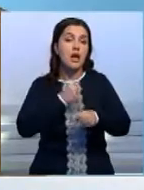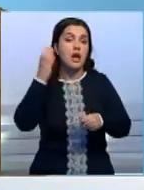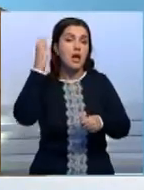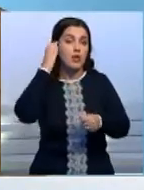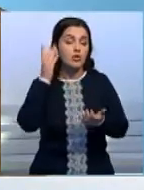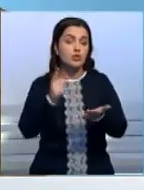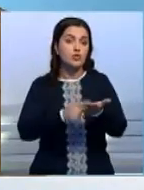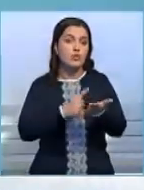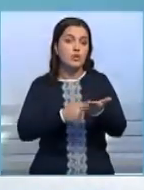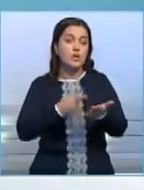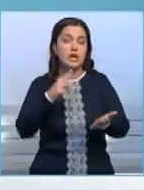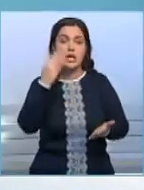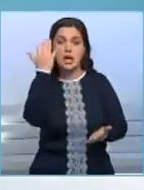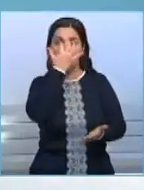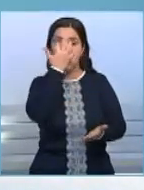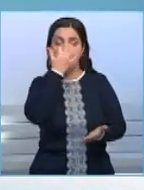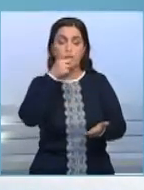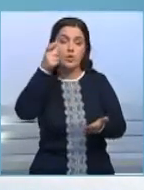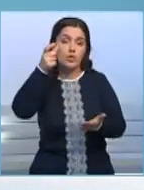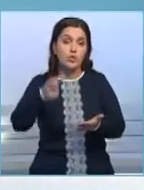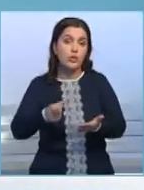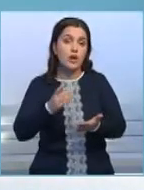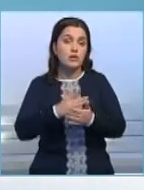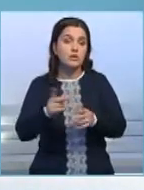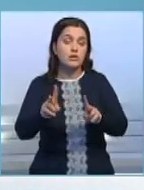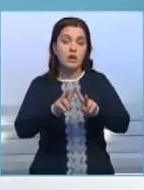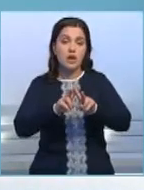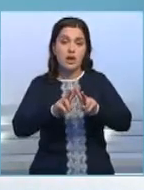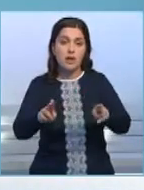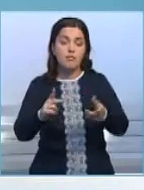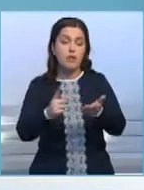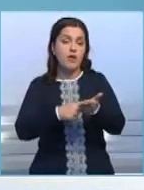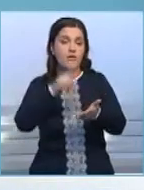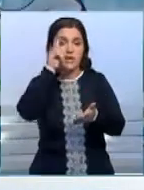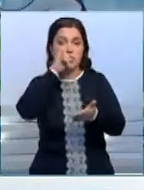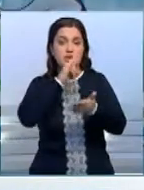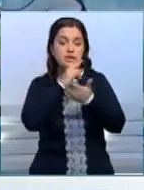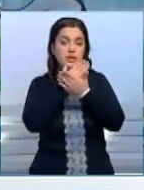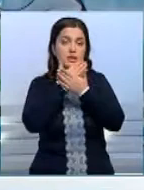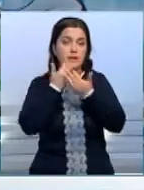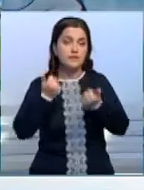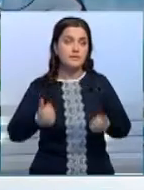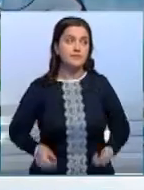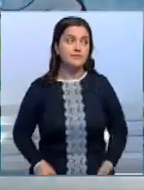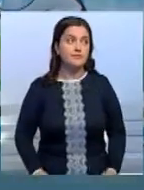и незрячих людей. Говорит, что аналогов Алимды Сезену в Казахстане нет.